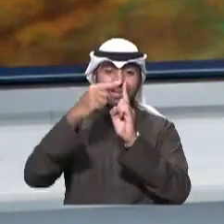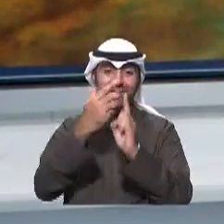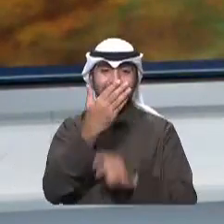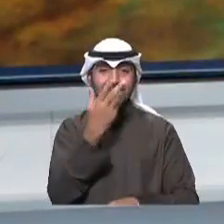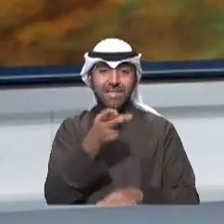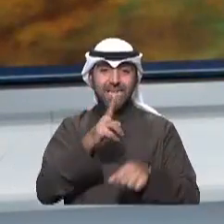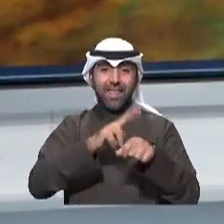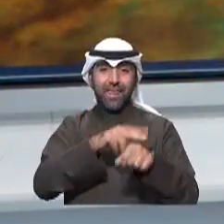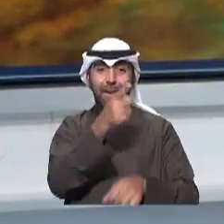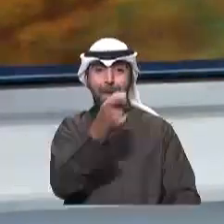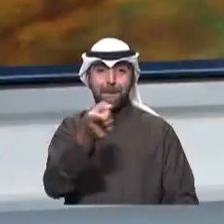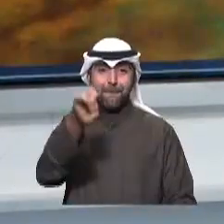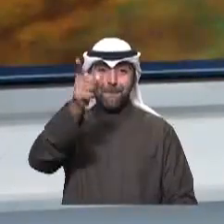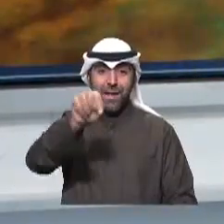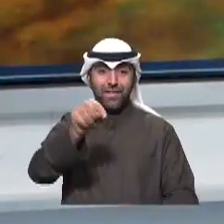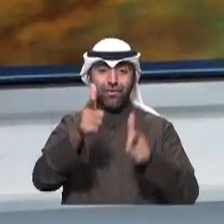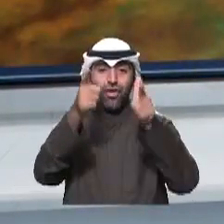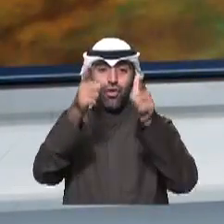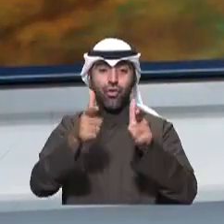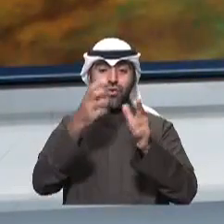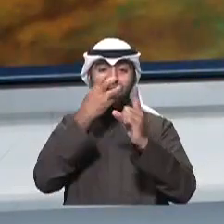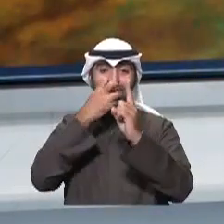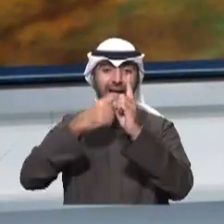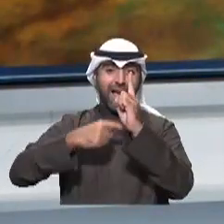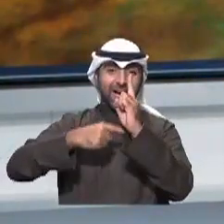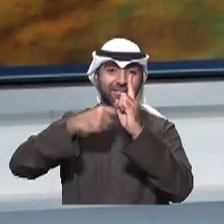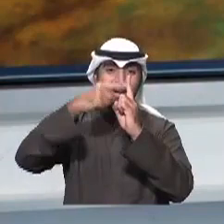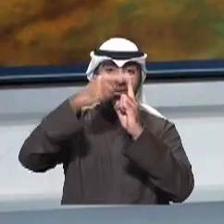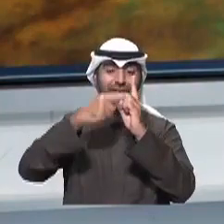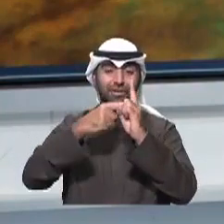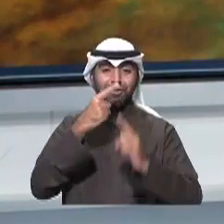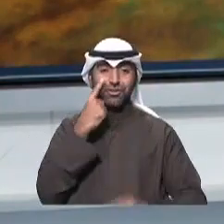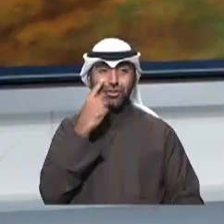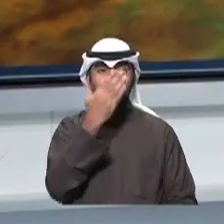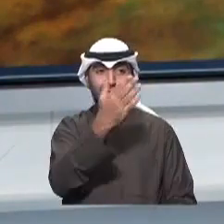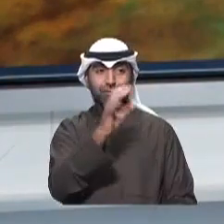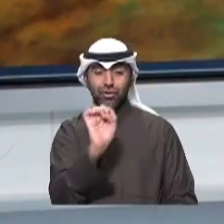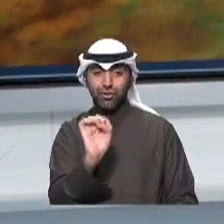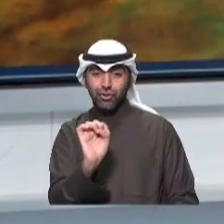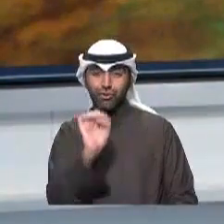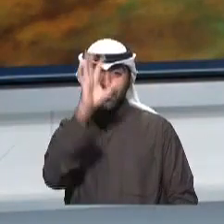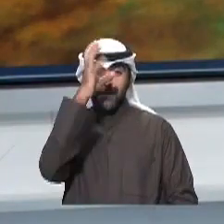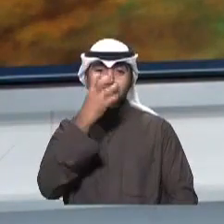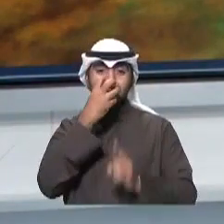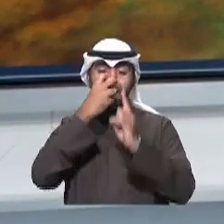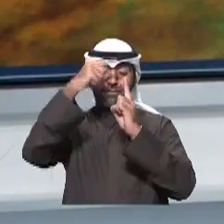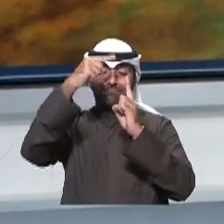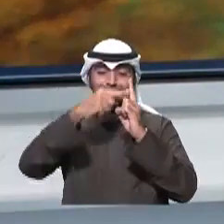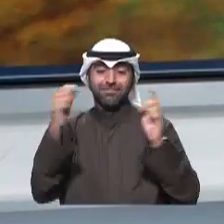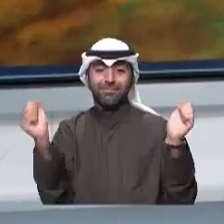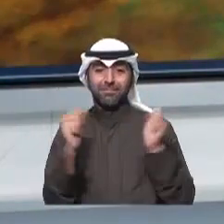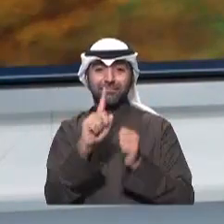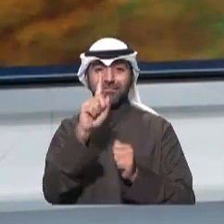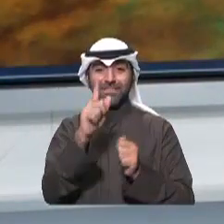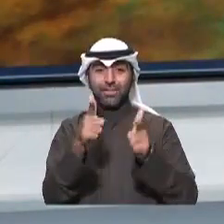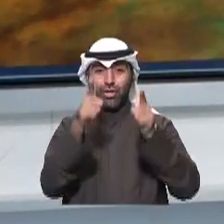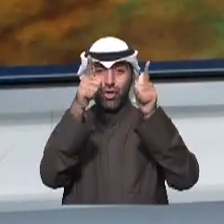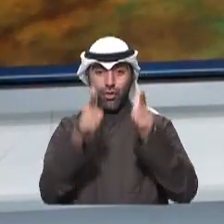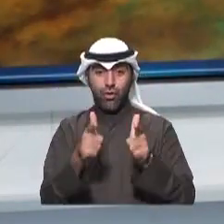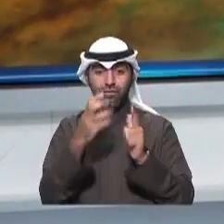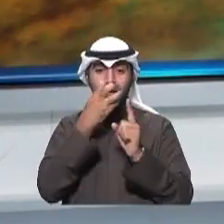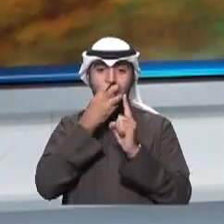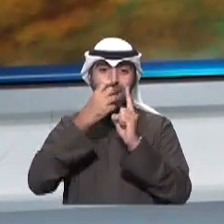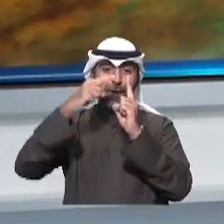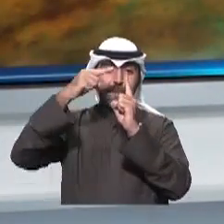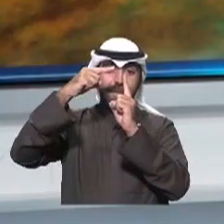مساء الغد اجوانا تميل الى البروده خلال فتره النهار، معتدله وانخفاض ملحوظ في درجات الحراره مع استمرار الرياح